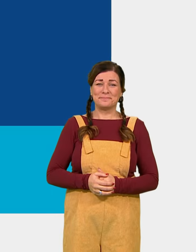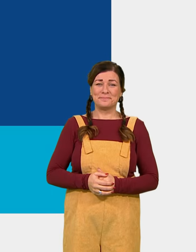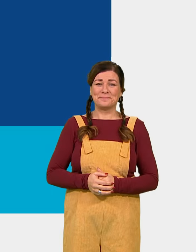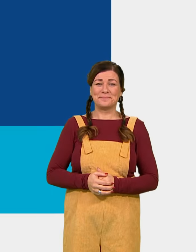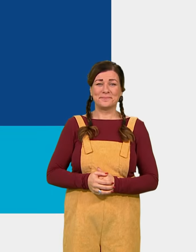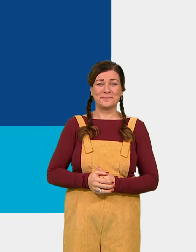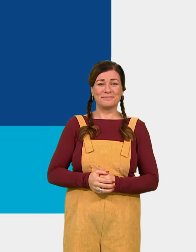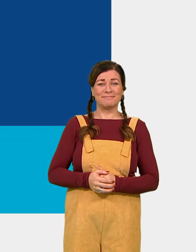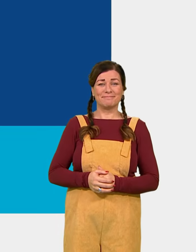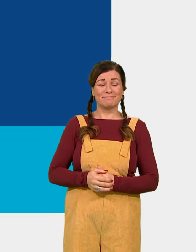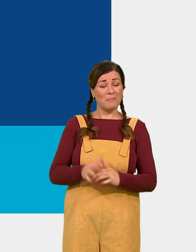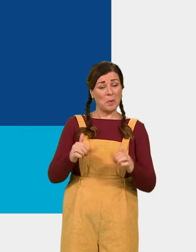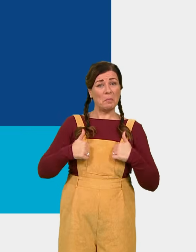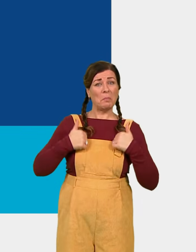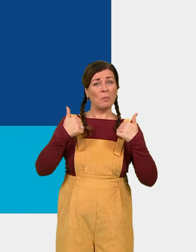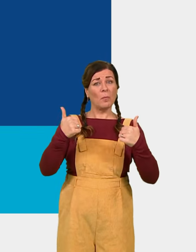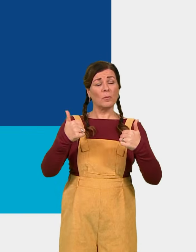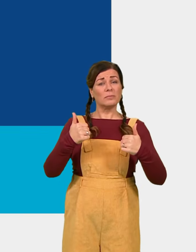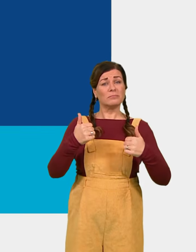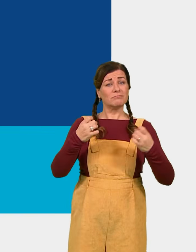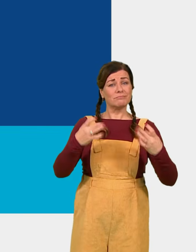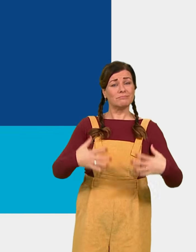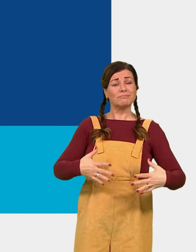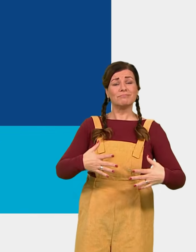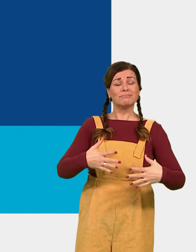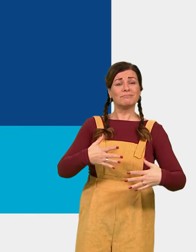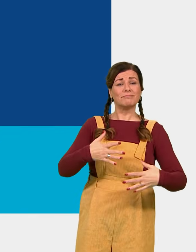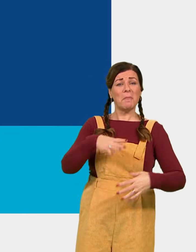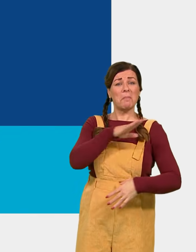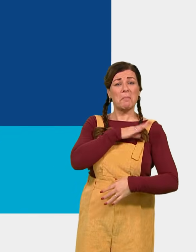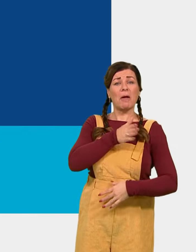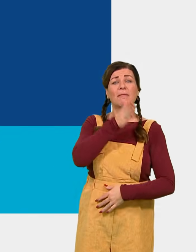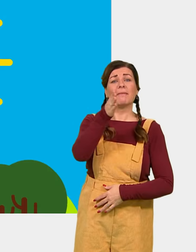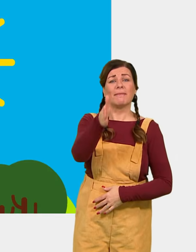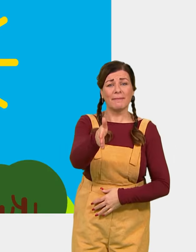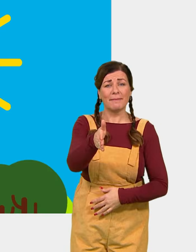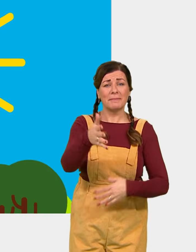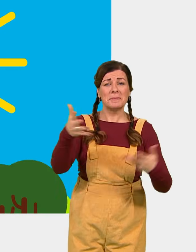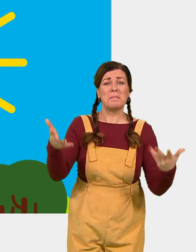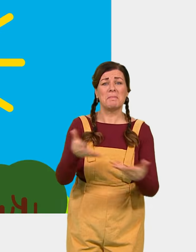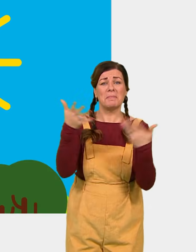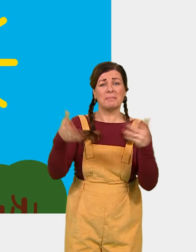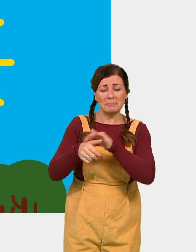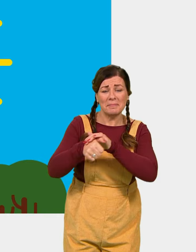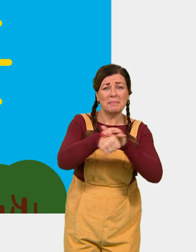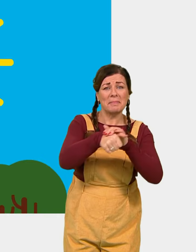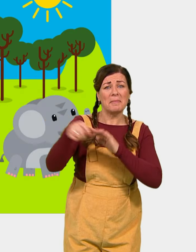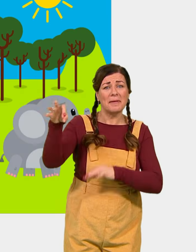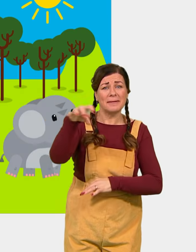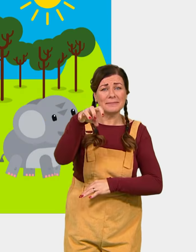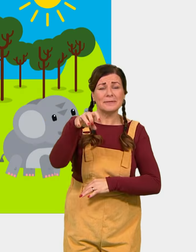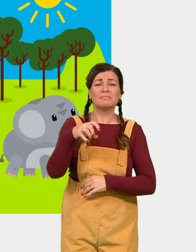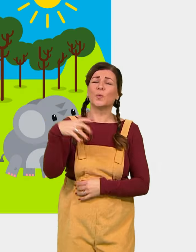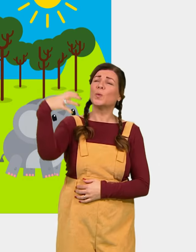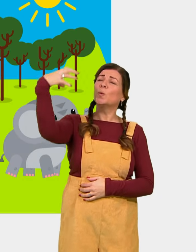Un bore, aeth y ffrindiau i'r parc i chwarae gyda Mbecw ac Anansi. Roedd y haul yn twynnu,